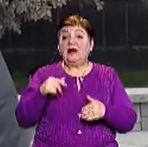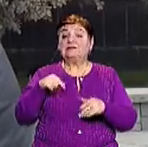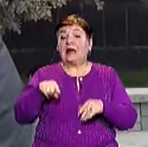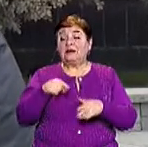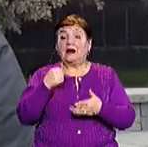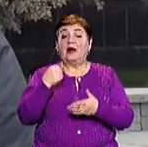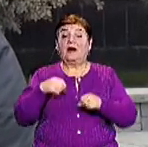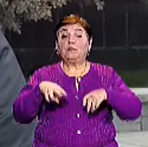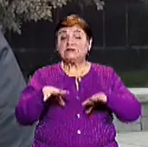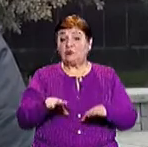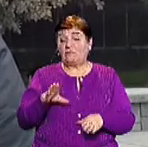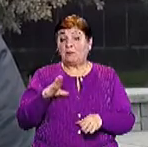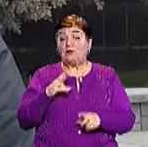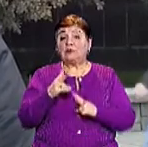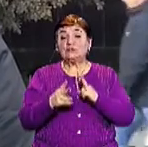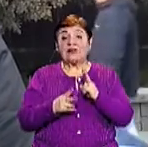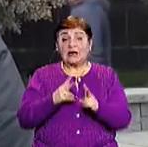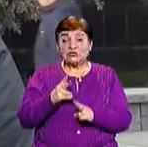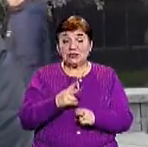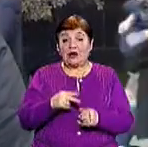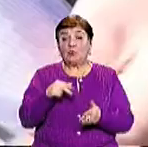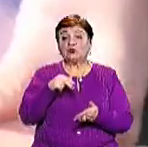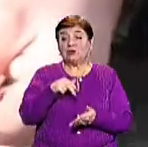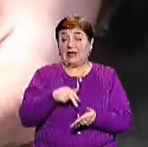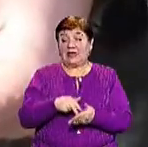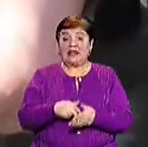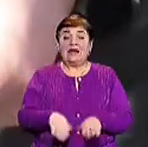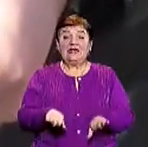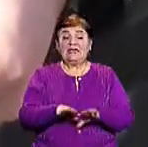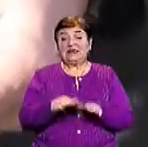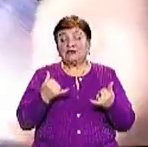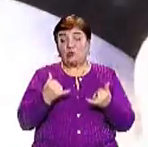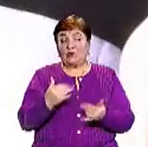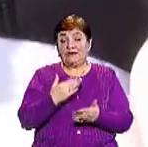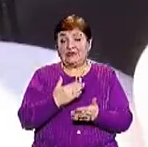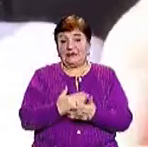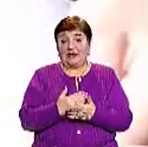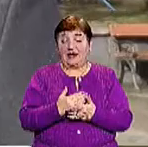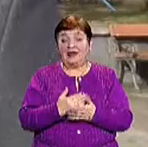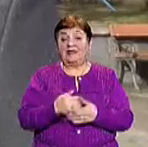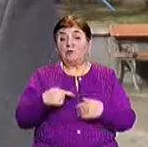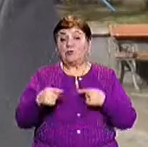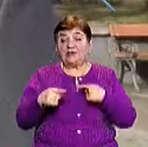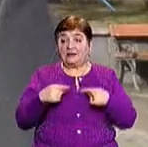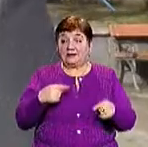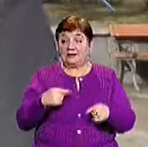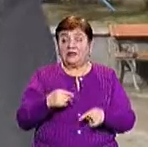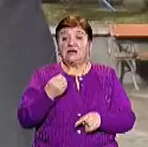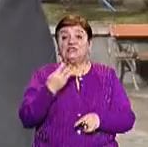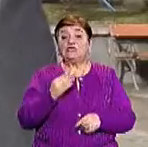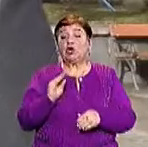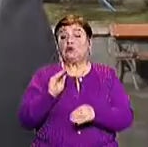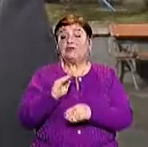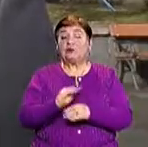постанова суду була оскаржена в апеляцію, устояла і станом на сьогодні є чинна. Нам заборонено вживати будь-які дії. Які ще